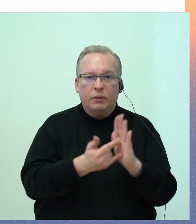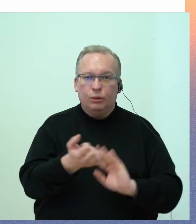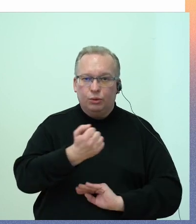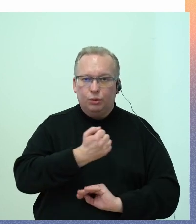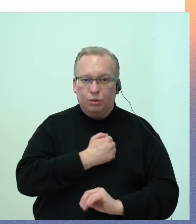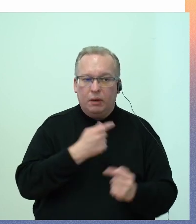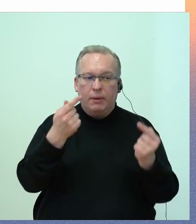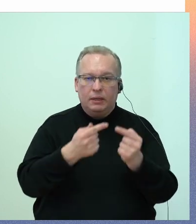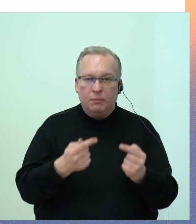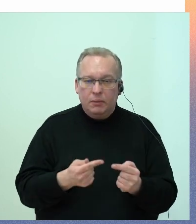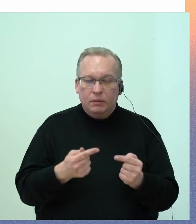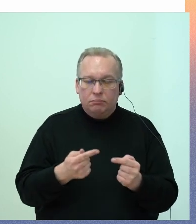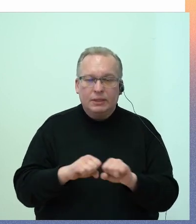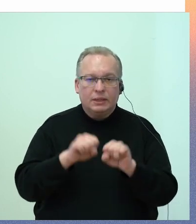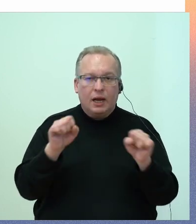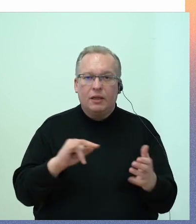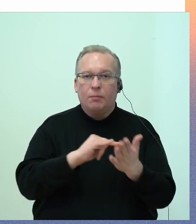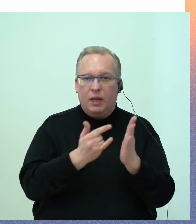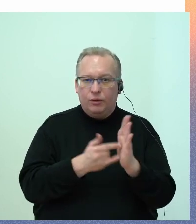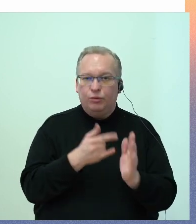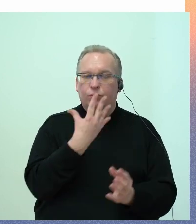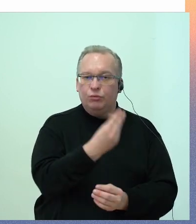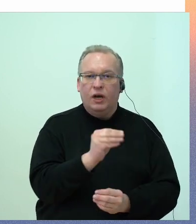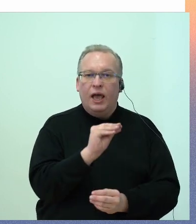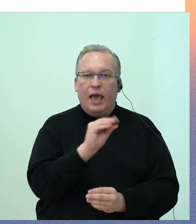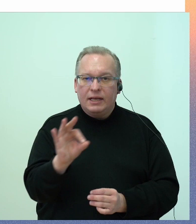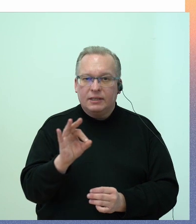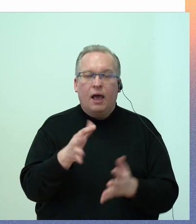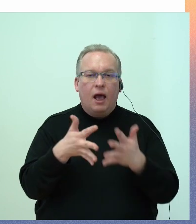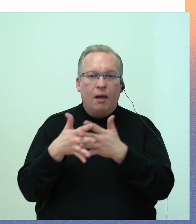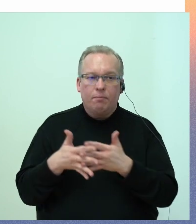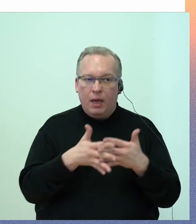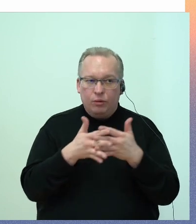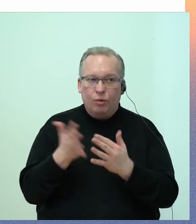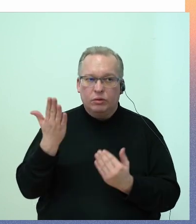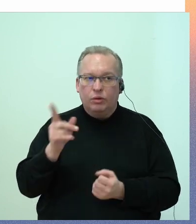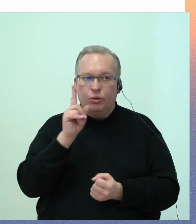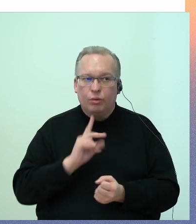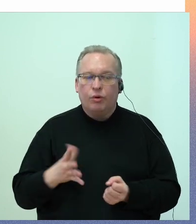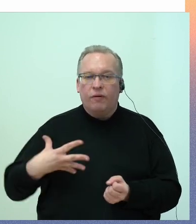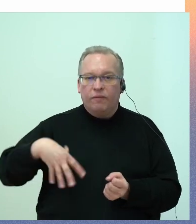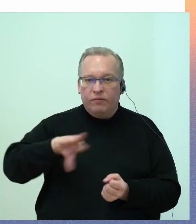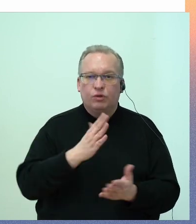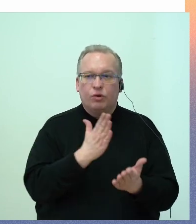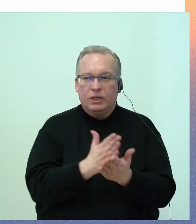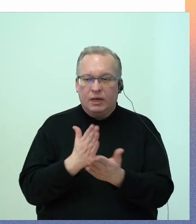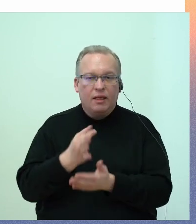turime atitinkamų strateginių planų ES, JAV mastu, tačiau visos tos priemonės jos yra neveiksmingos. Mes